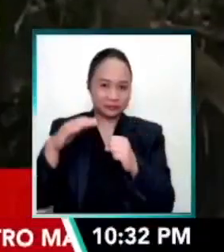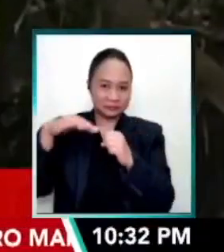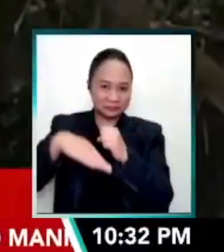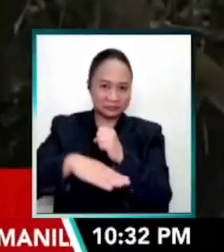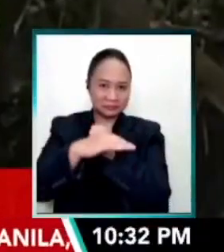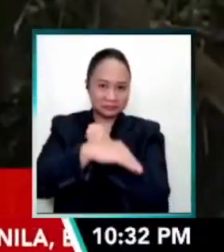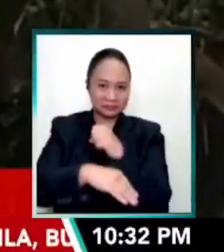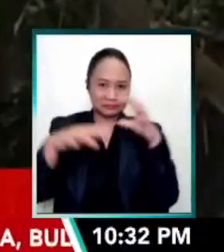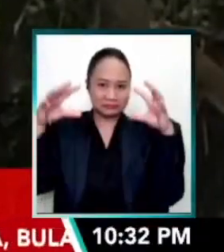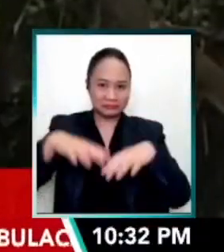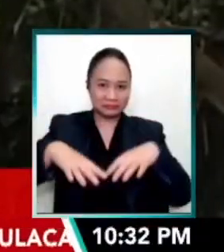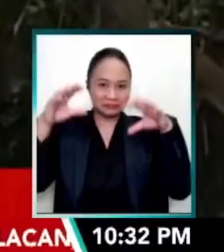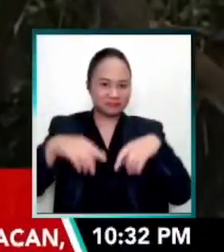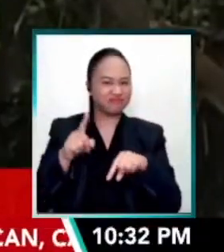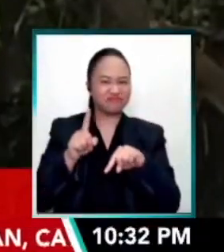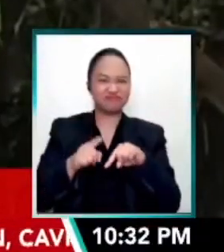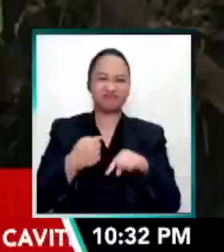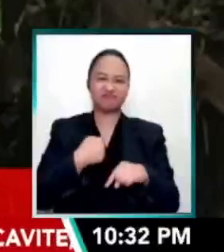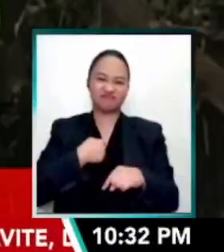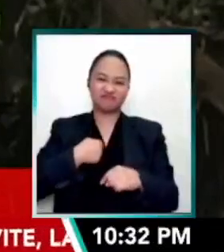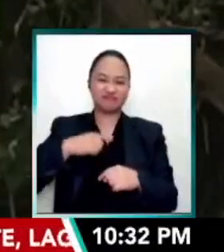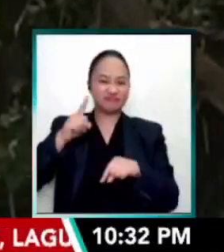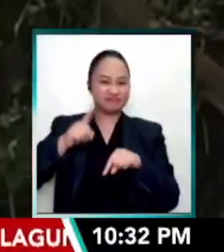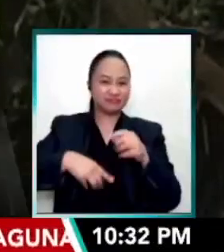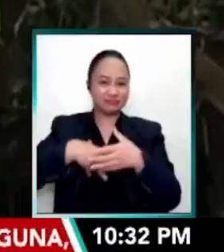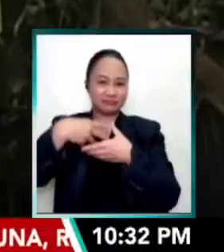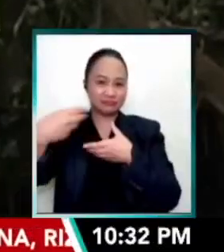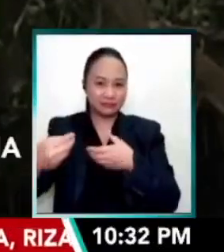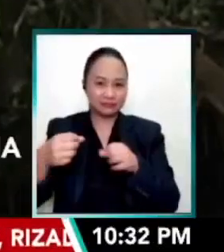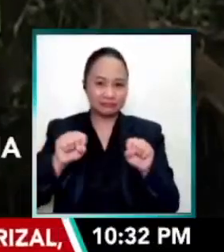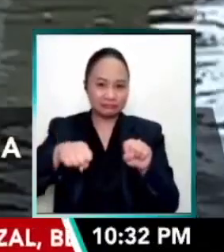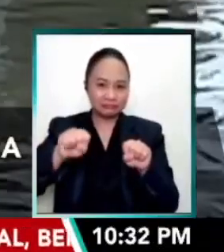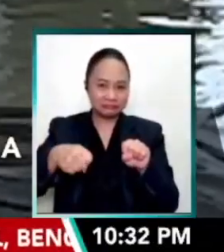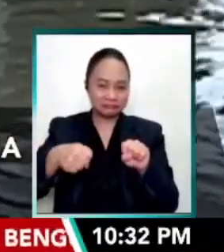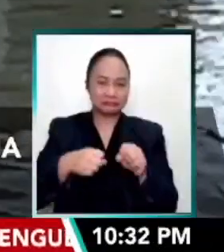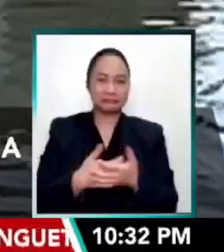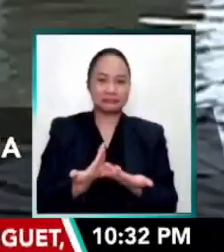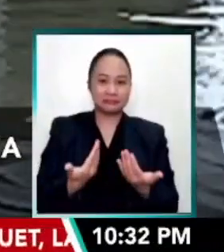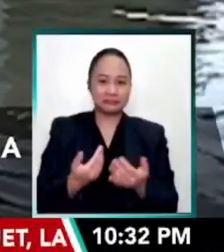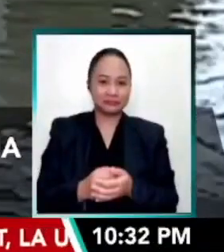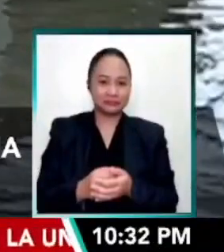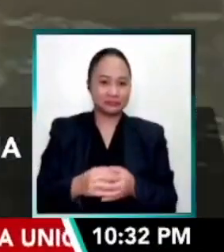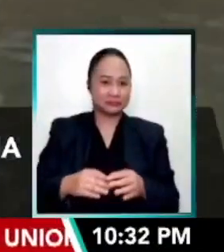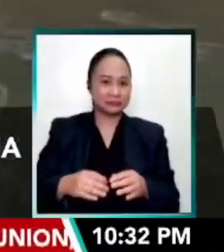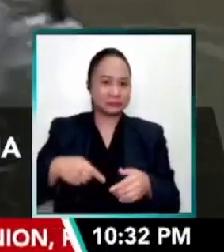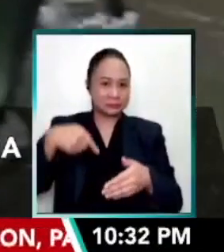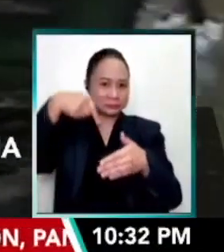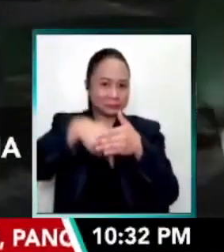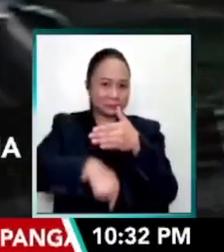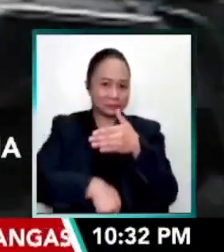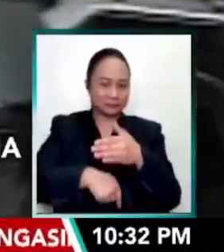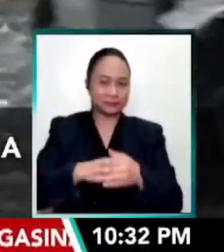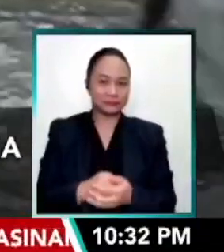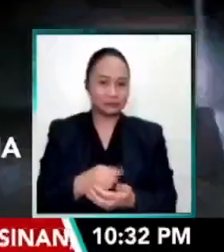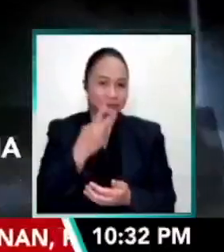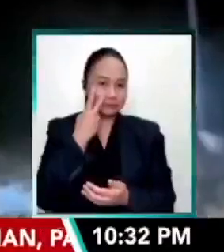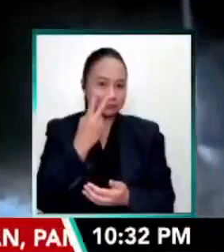makalabas, hindi ako makapasada. Pag-uwan, kumalalim. Umapaw din ang mga creek sa mga drainage